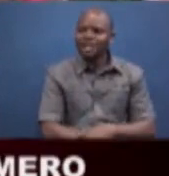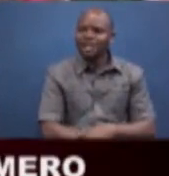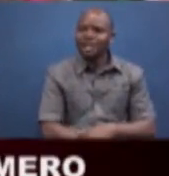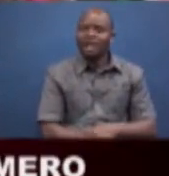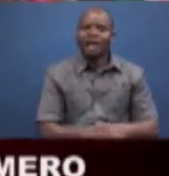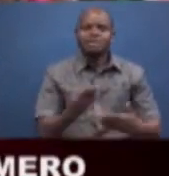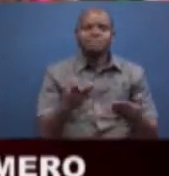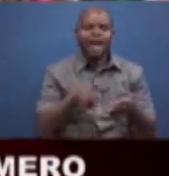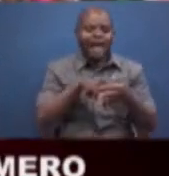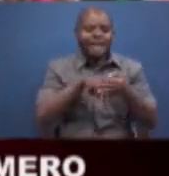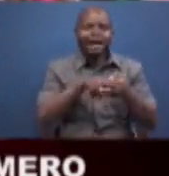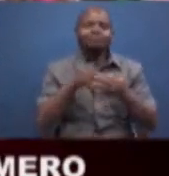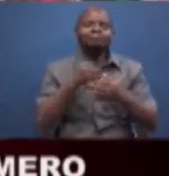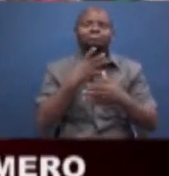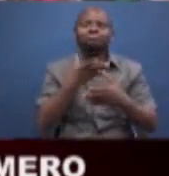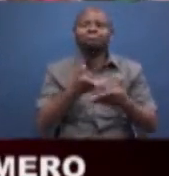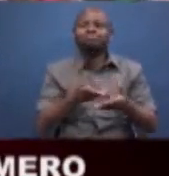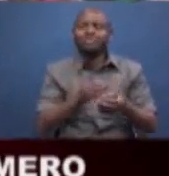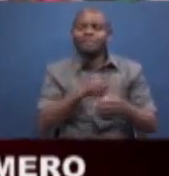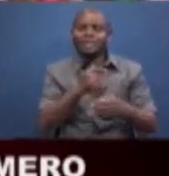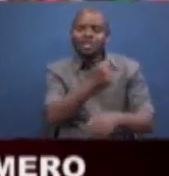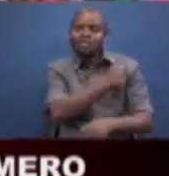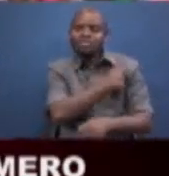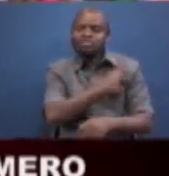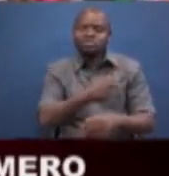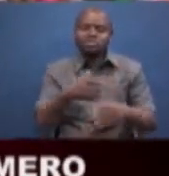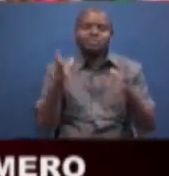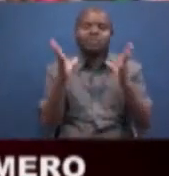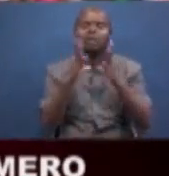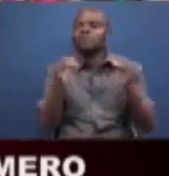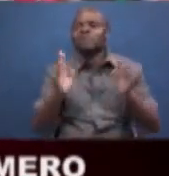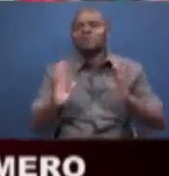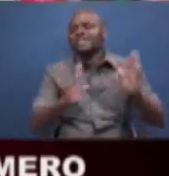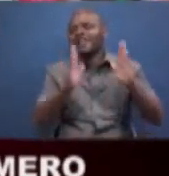damu anafanya nini? Mtoto kaenda hospitali kapoteza maisha.